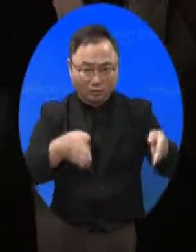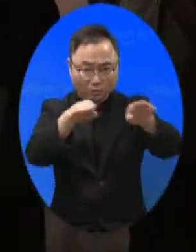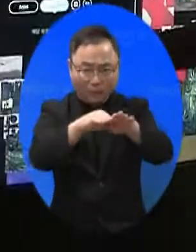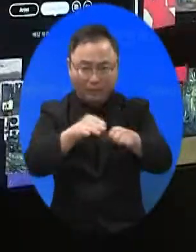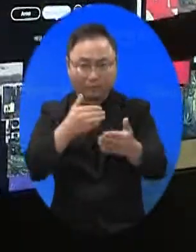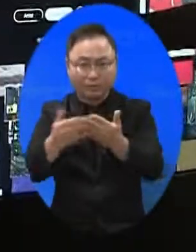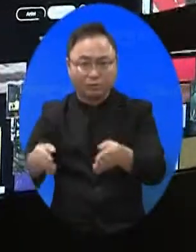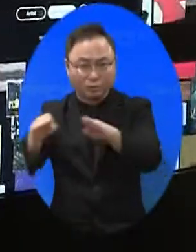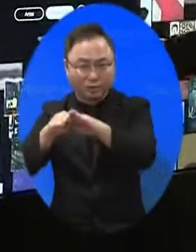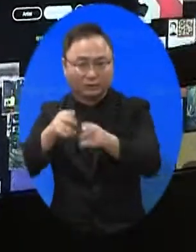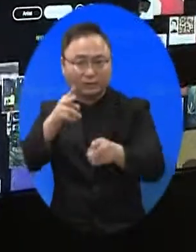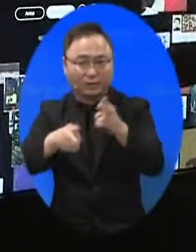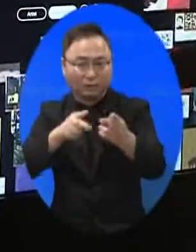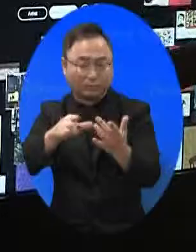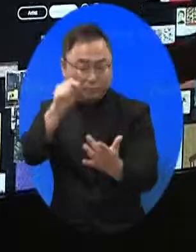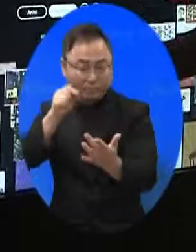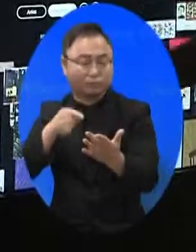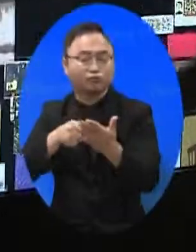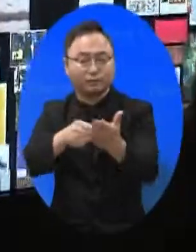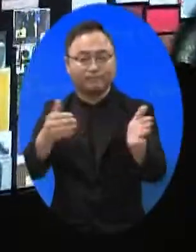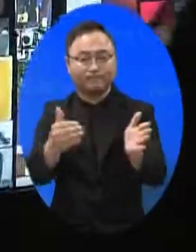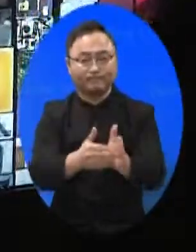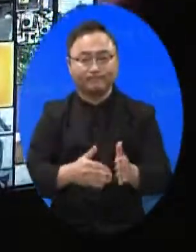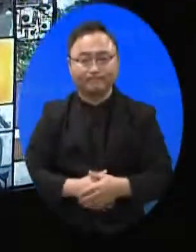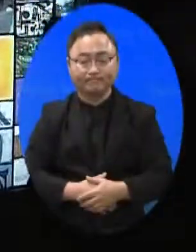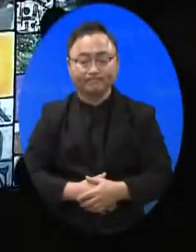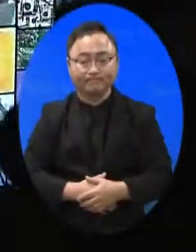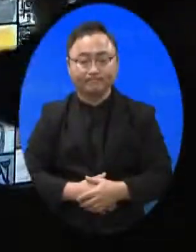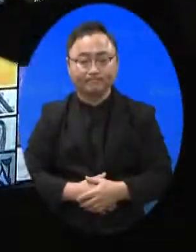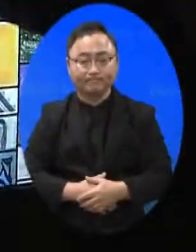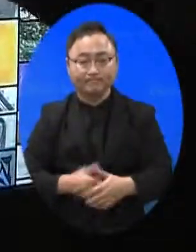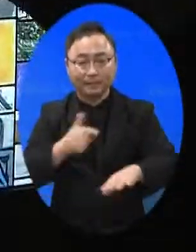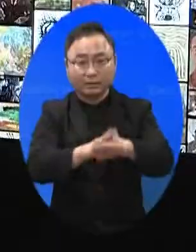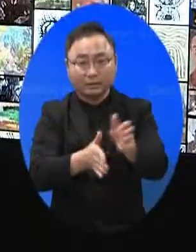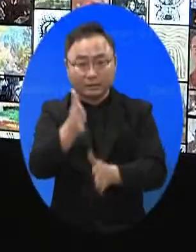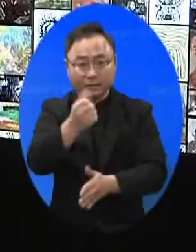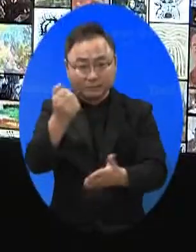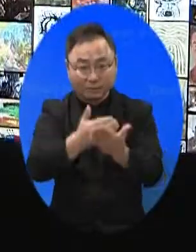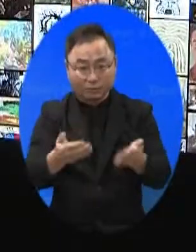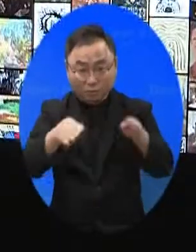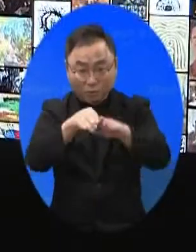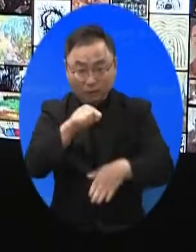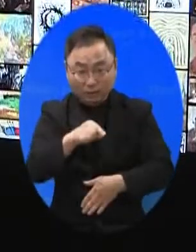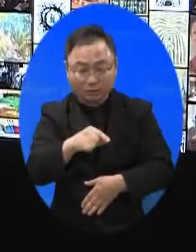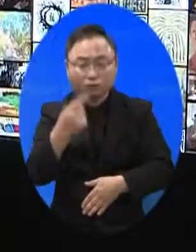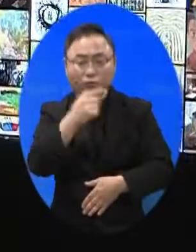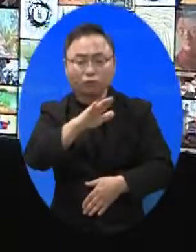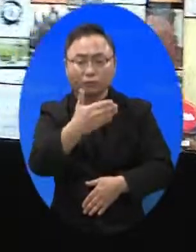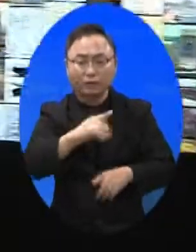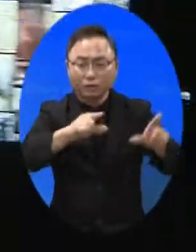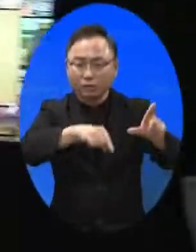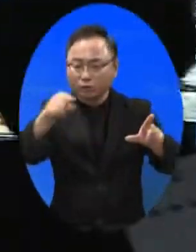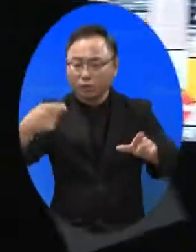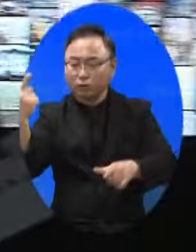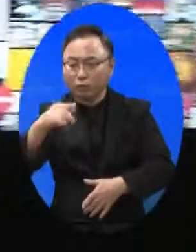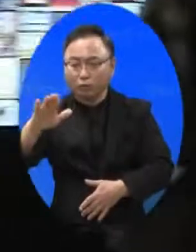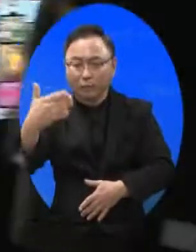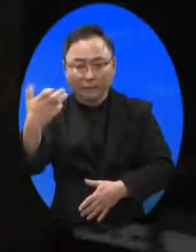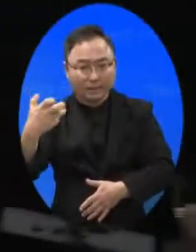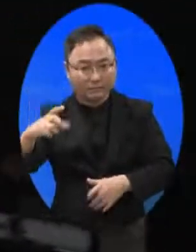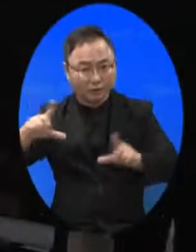공립박물관 미술관 구축 사업으로 선정 추진됐습니다. 한편 대전시립미술관은